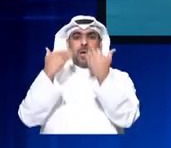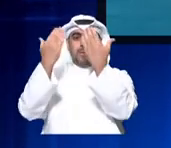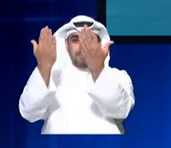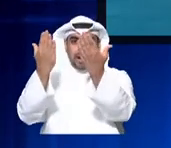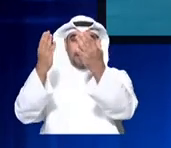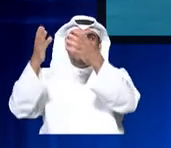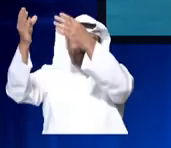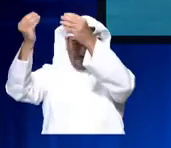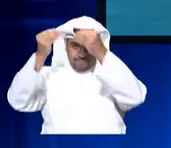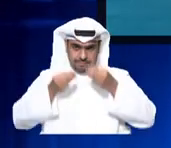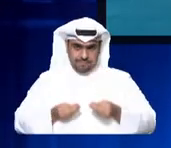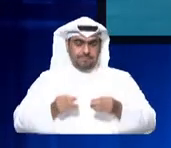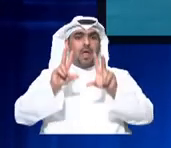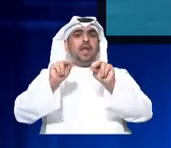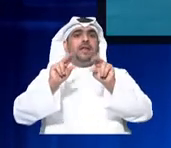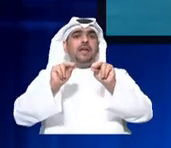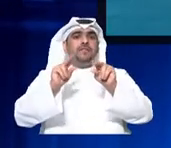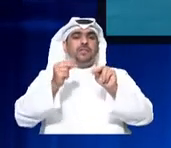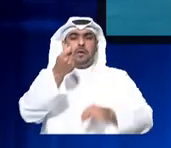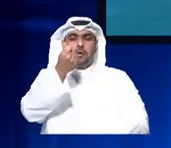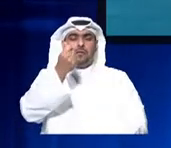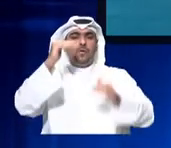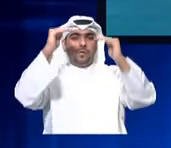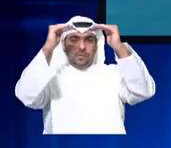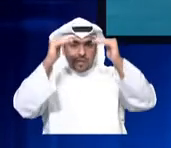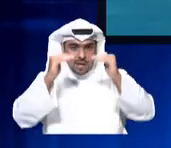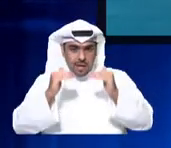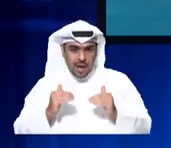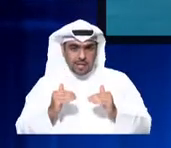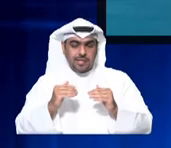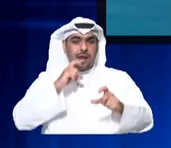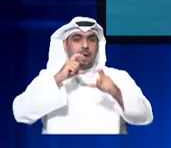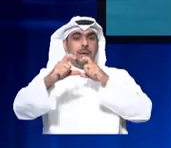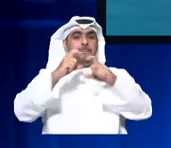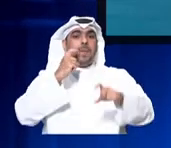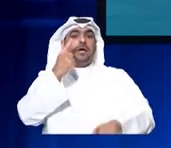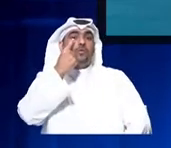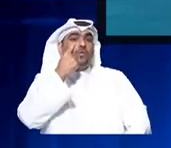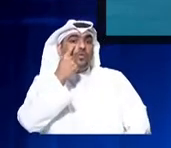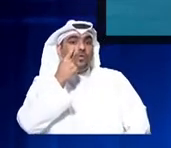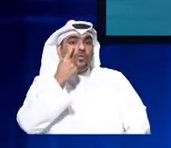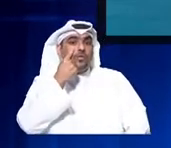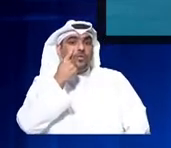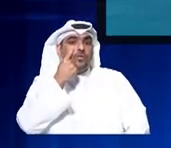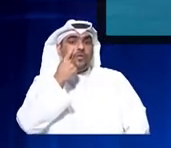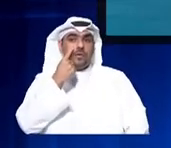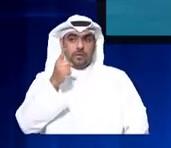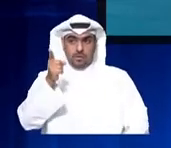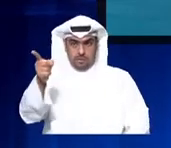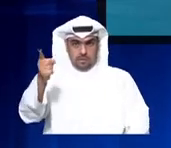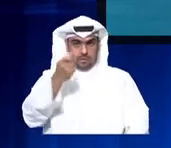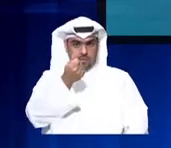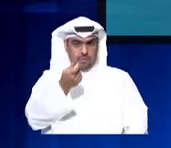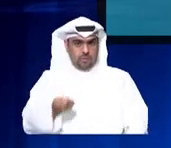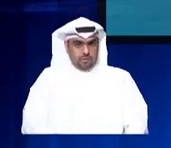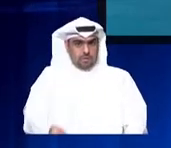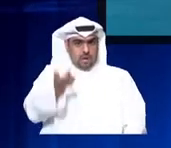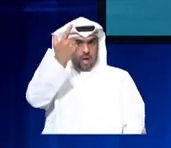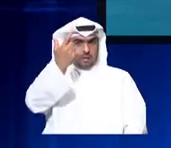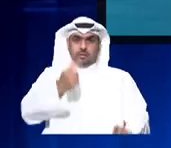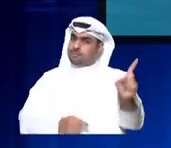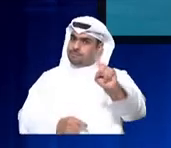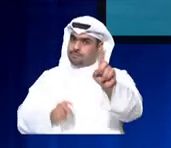دراسة المبررات لتلك الرسوم وما إذا كان هناك أطراف أخرى مشاركة أو مساهمة في الأمور التشغيلية